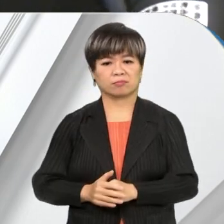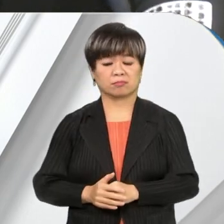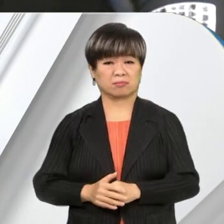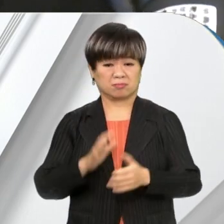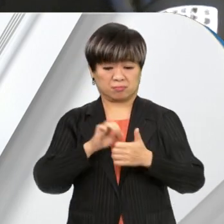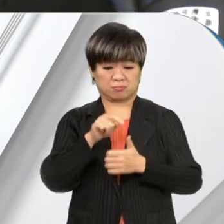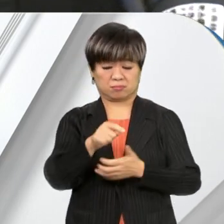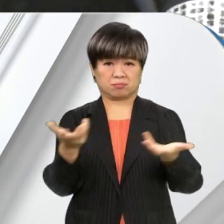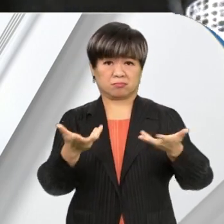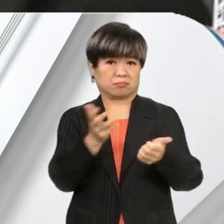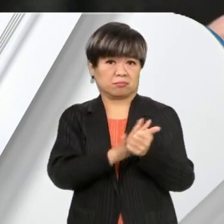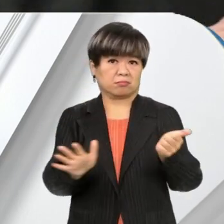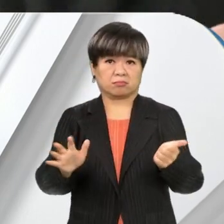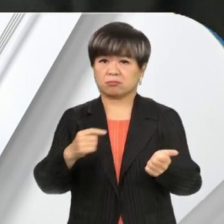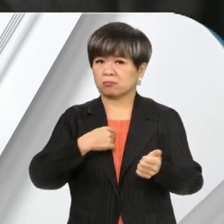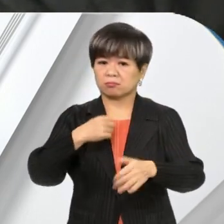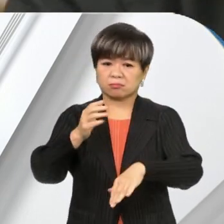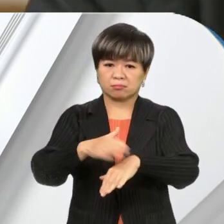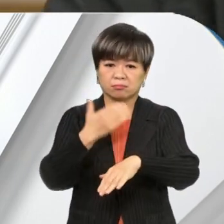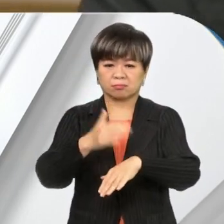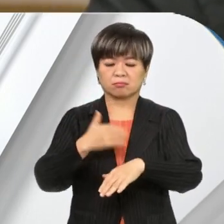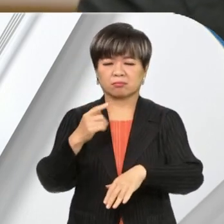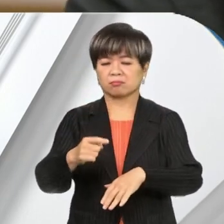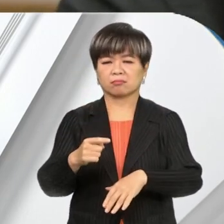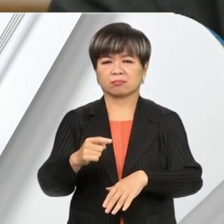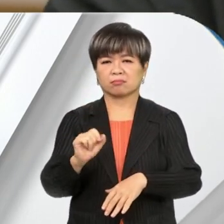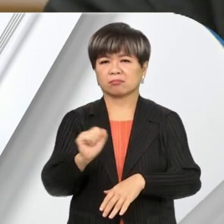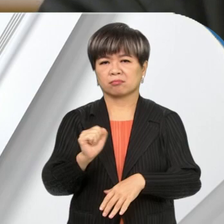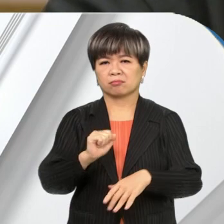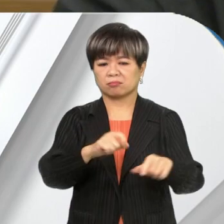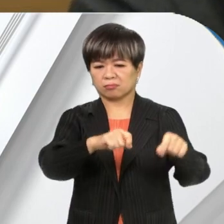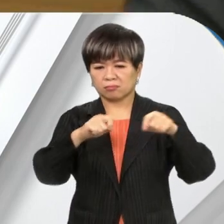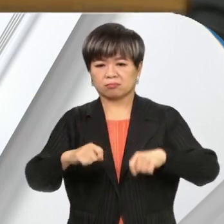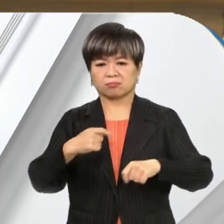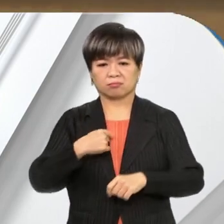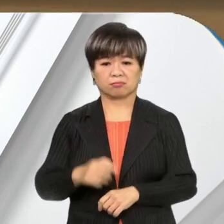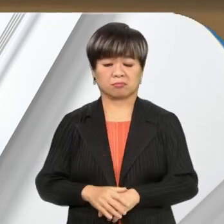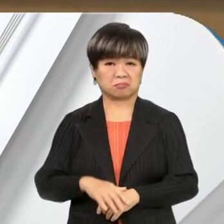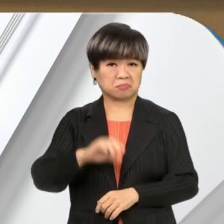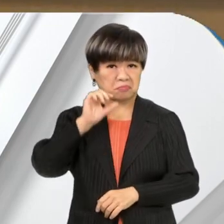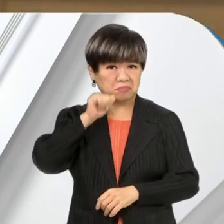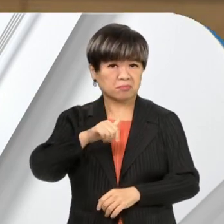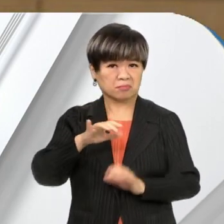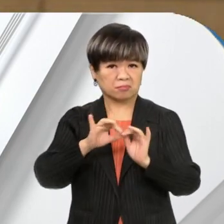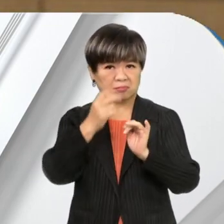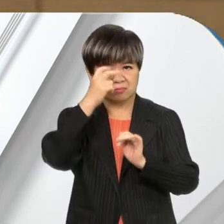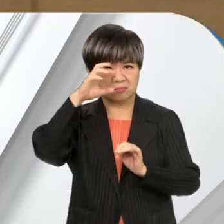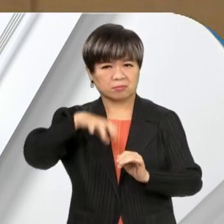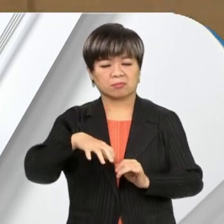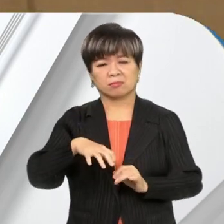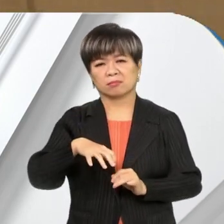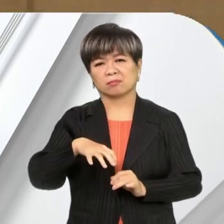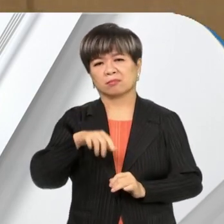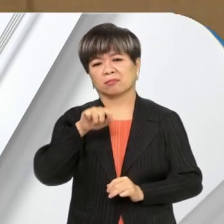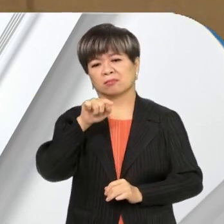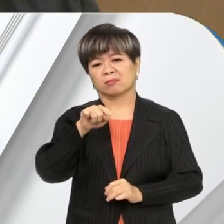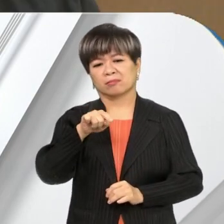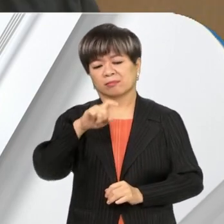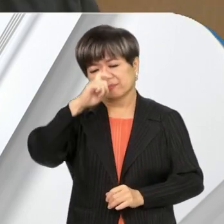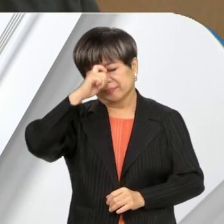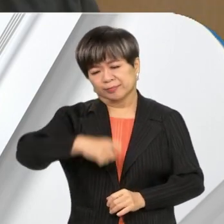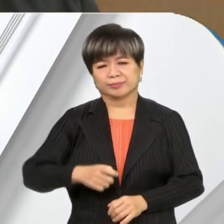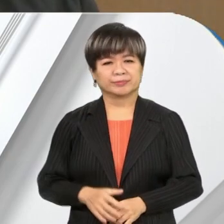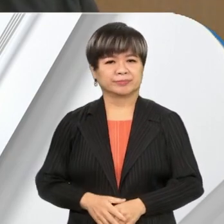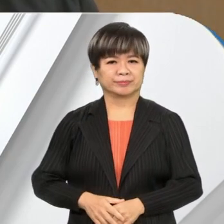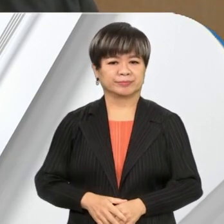这个事件的影响，有任何牵连。只是，苗栗地检署的作为哈，真的是让人有点失望。